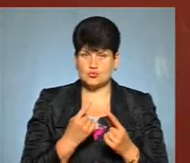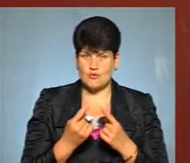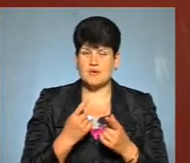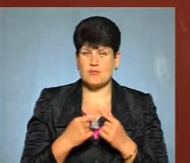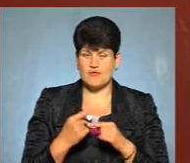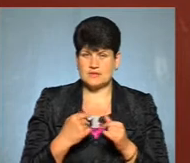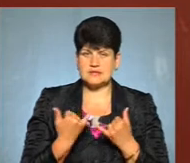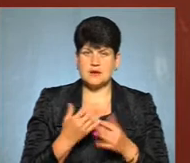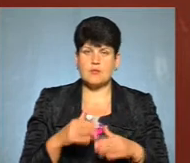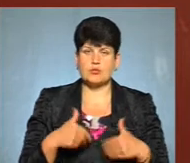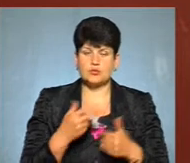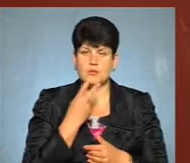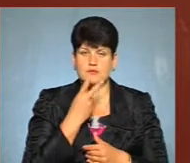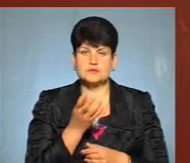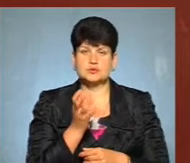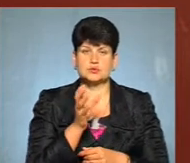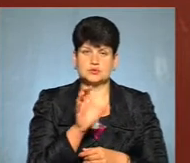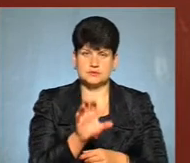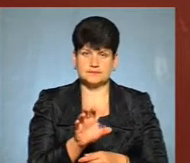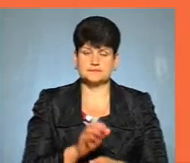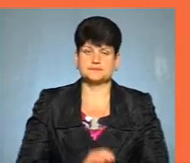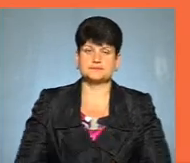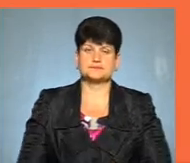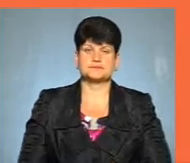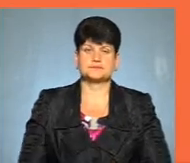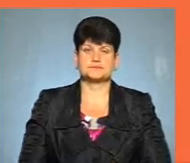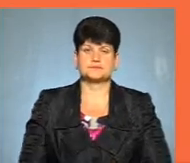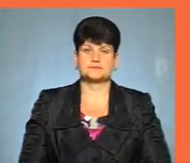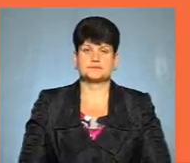пропоную переглянути сюжет моєї колеги Марії Котенко.